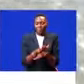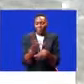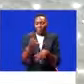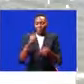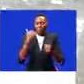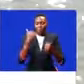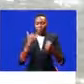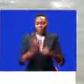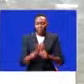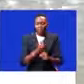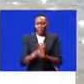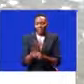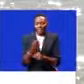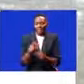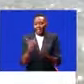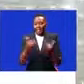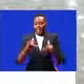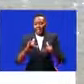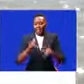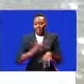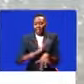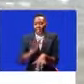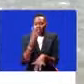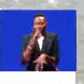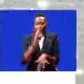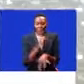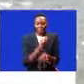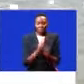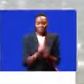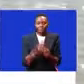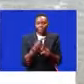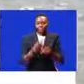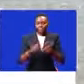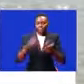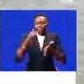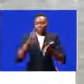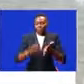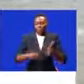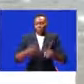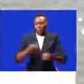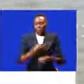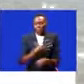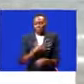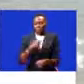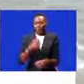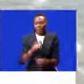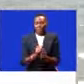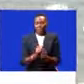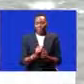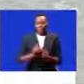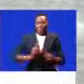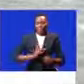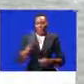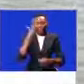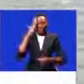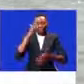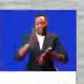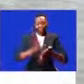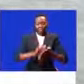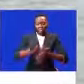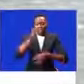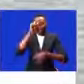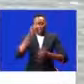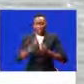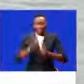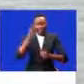Koro miyo ne wasaneno berne to gima na obuoga ahinya serikal nuang'e ni serikal en ng'ama riek to gima koyo ne tich